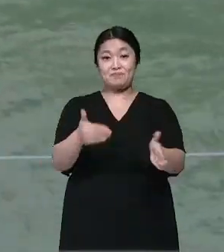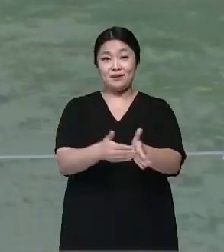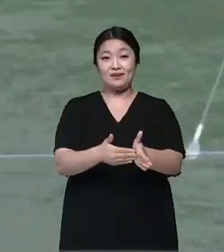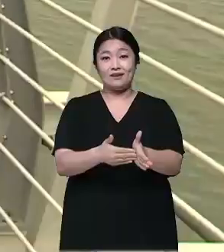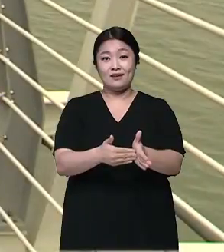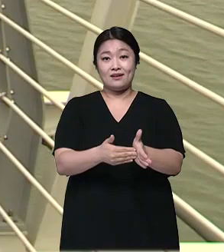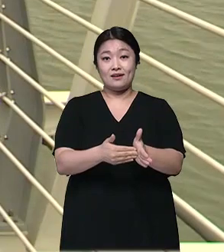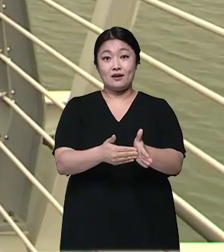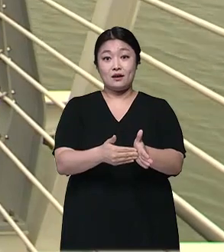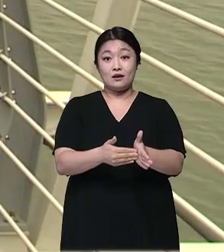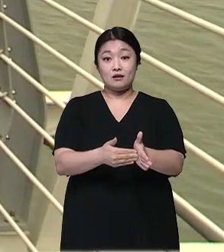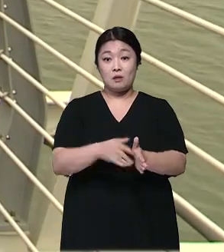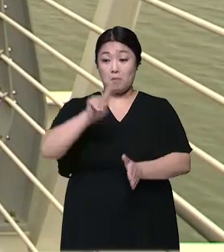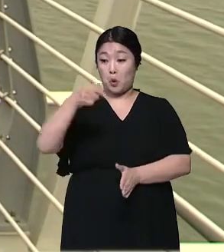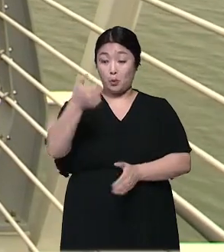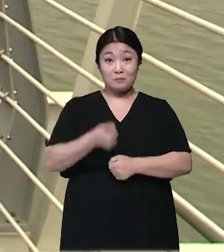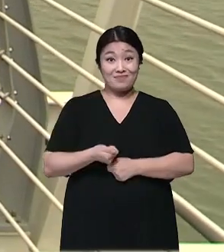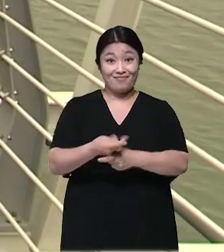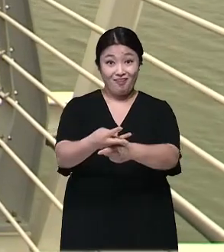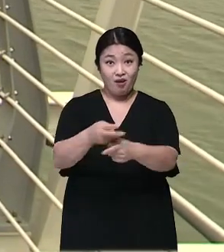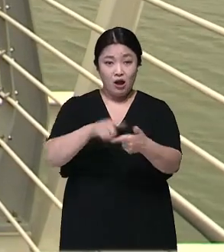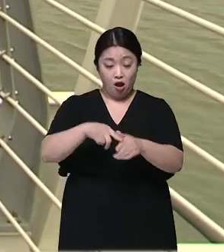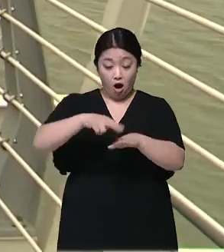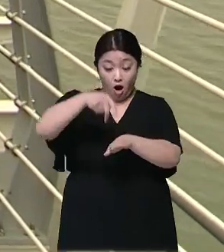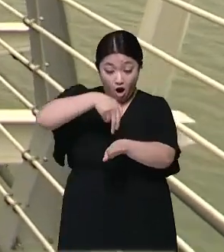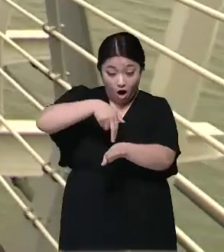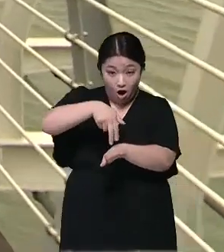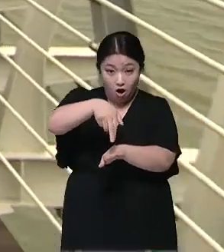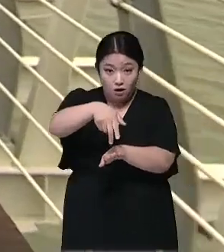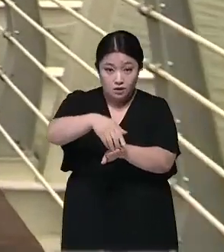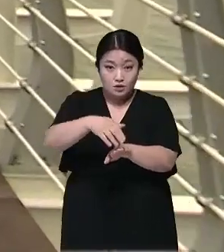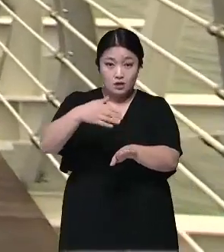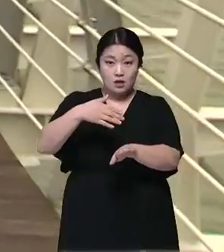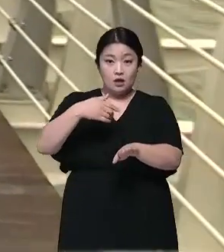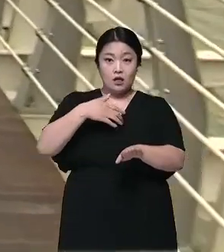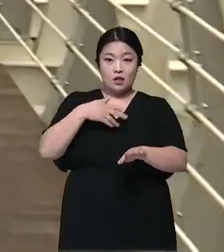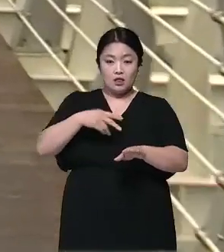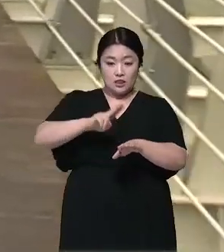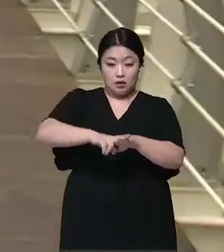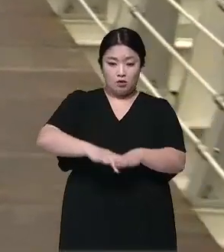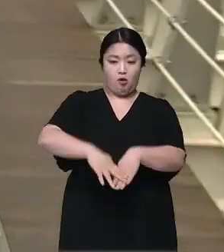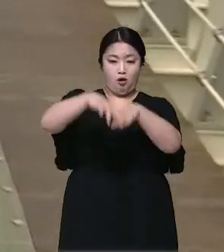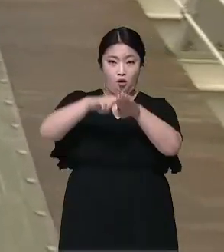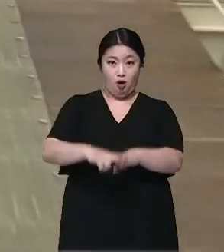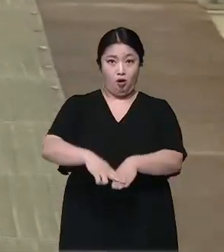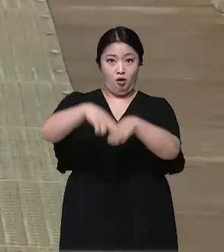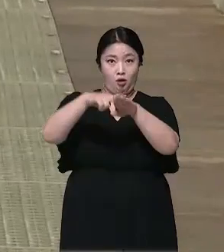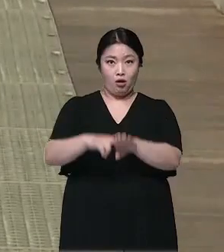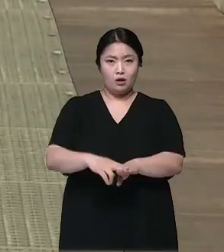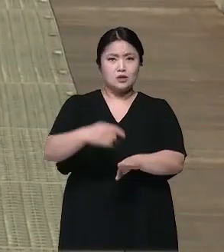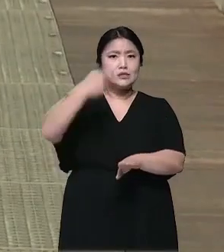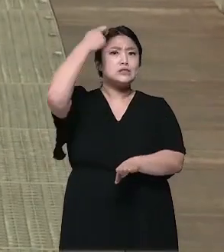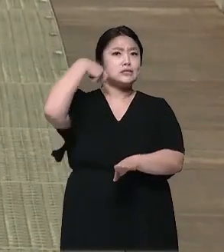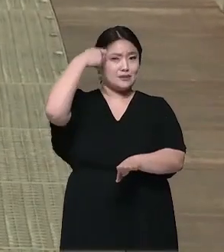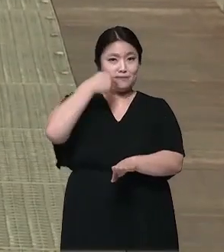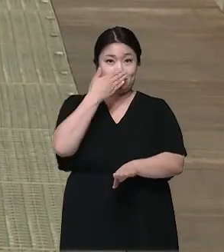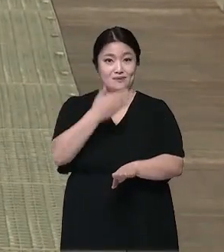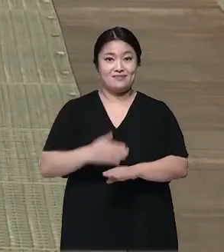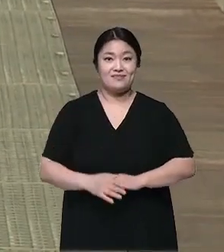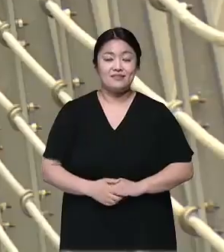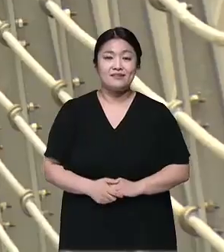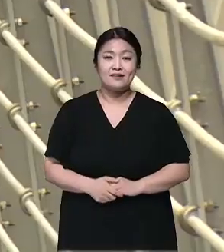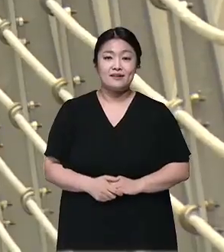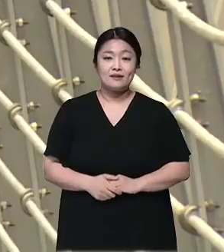개통했습니다. 150m 길이의 이 다리를 걸으면 많이는 아니지만 다리가 위아래로 조금씩 흔들거리는 걸 느낄 수